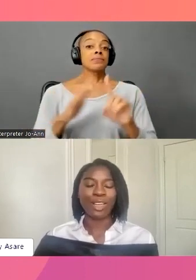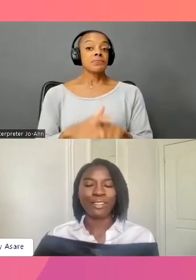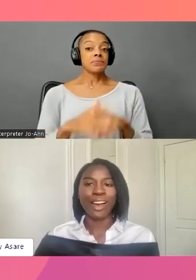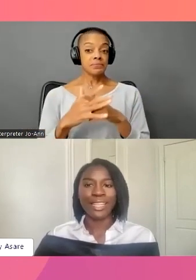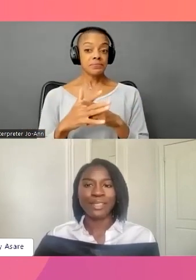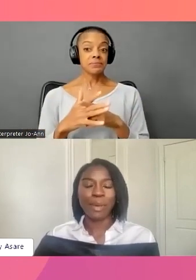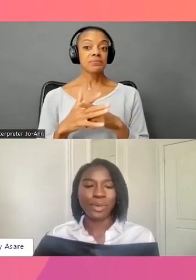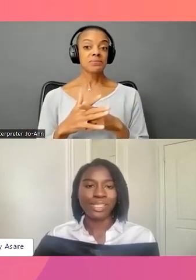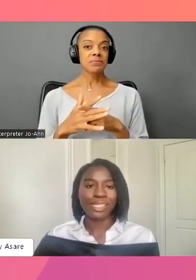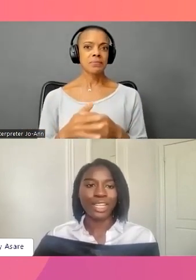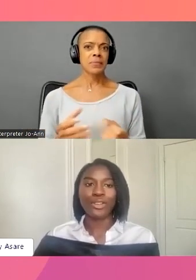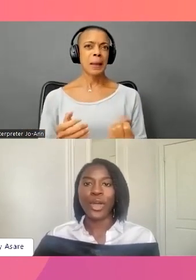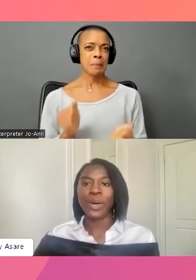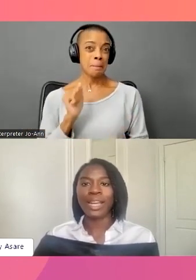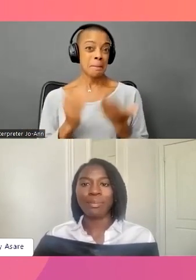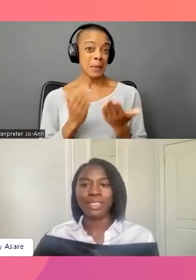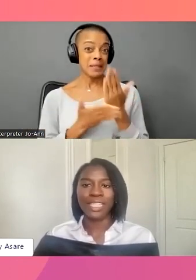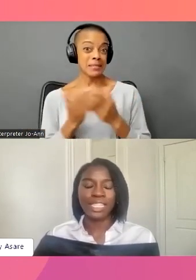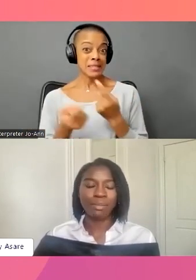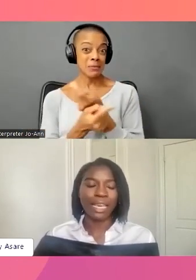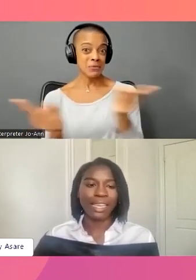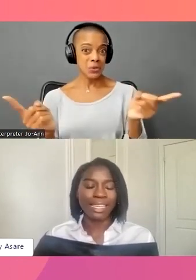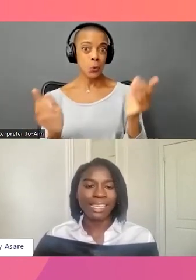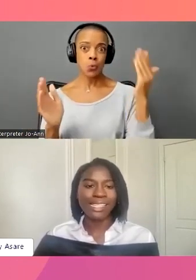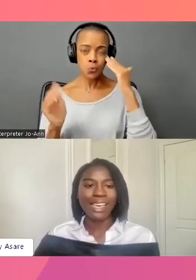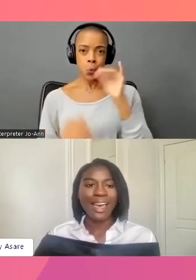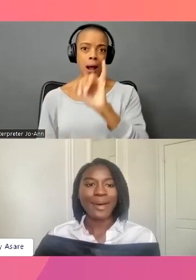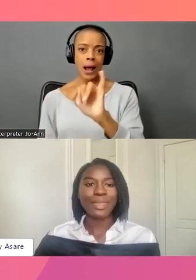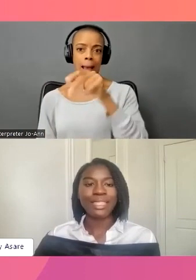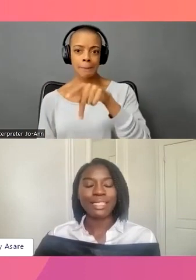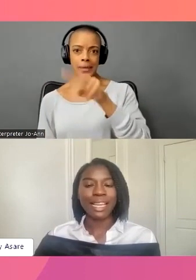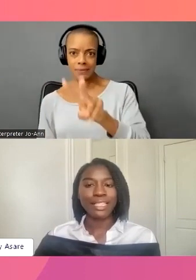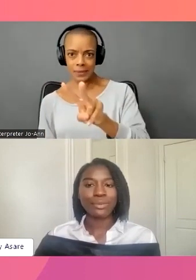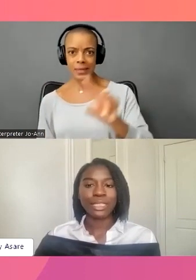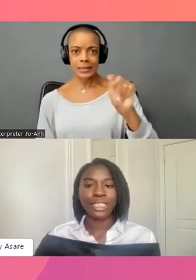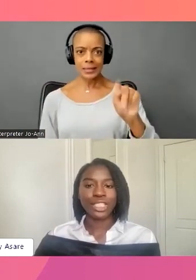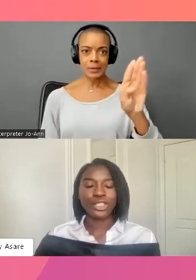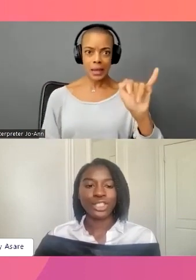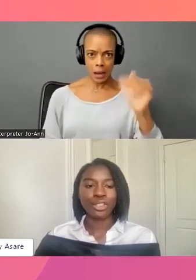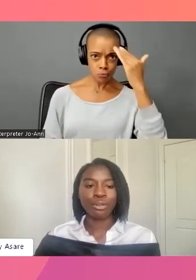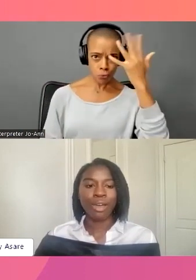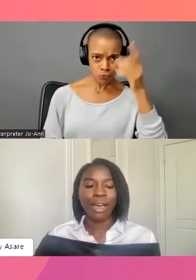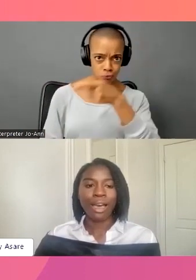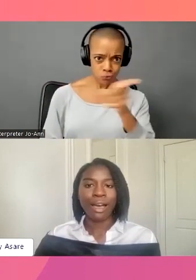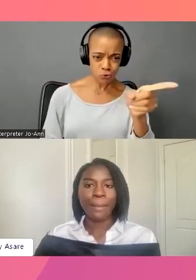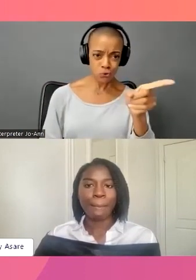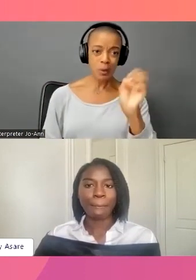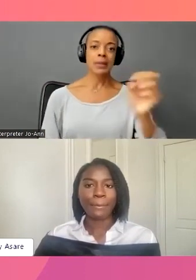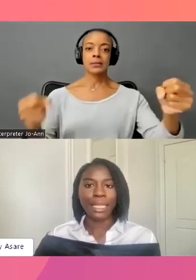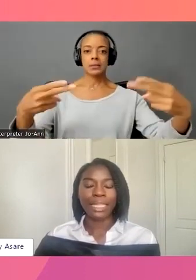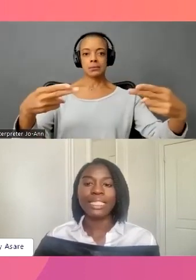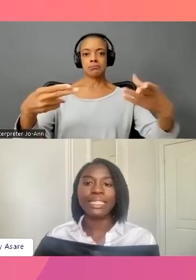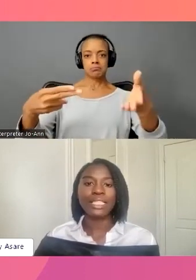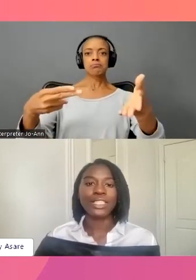Pour commencer, je sais que plusieurs d'entre vous sont au courant de ce que c'est